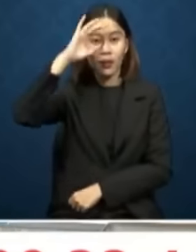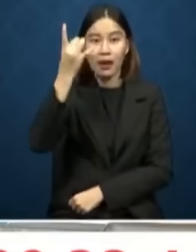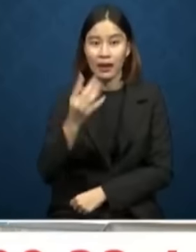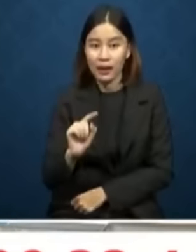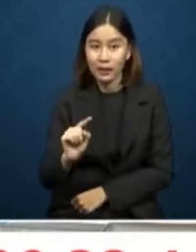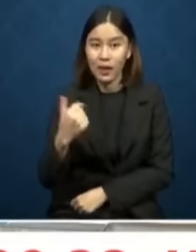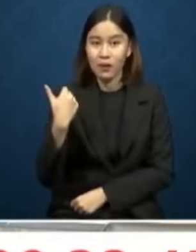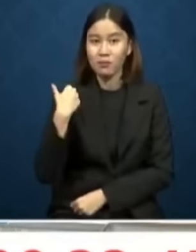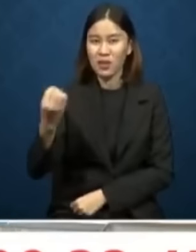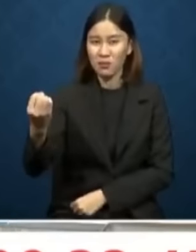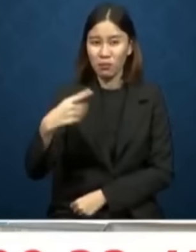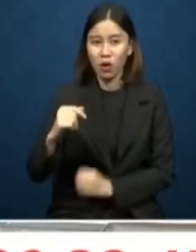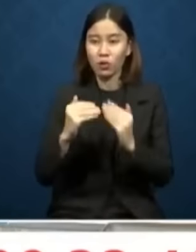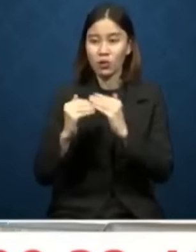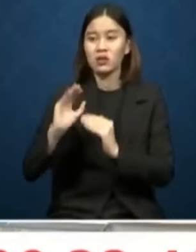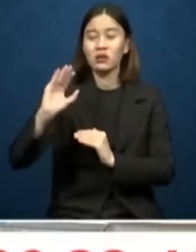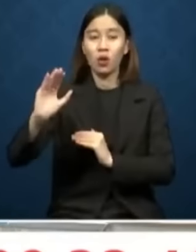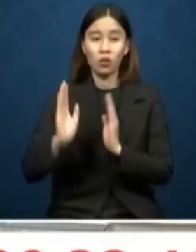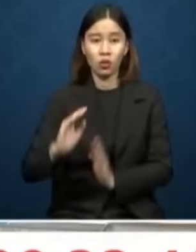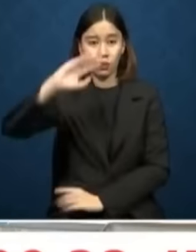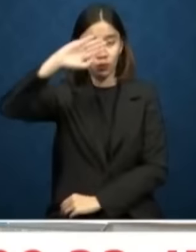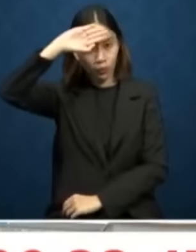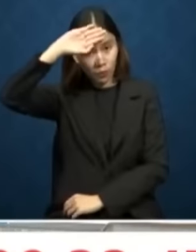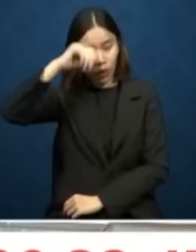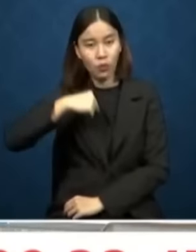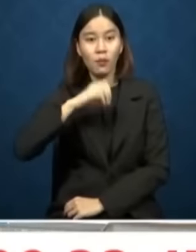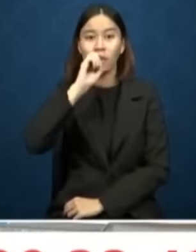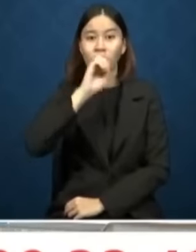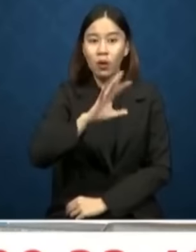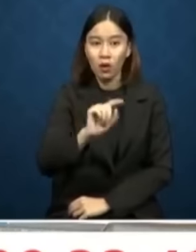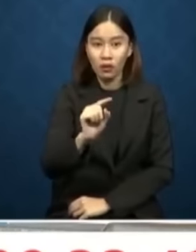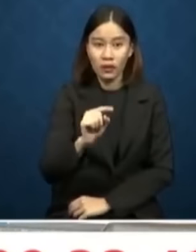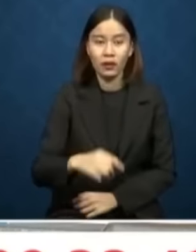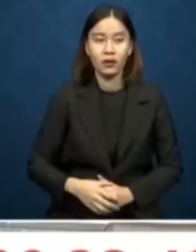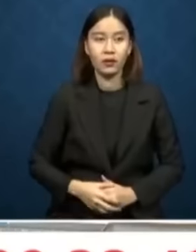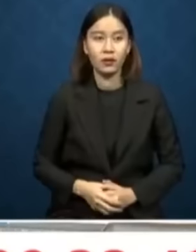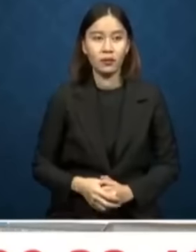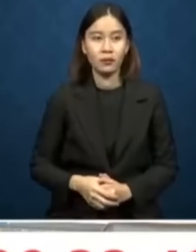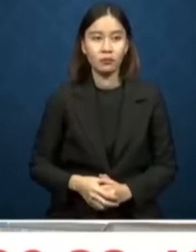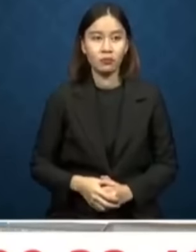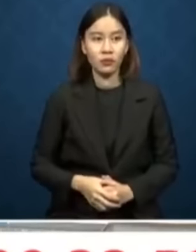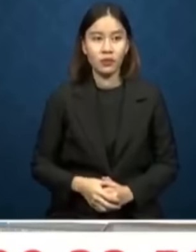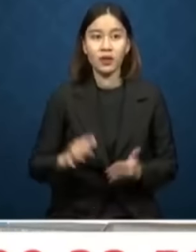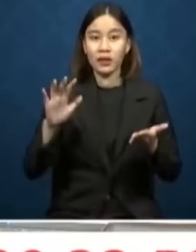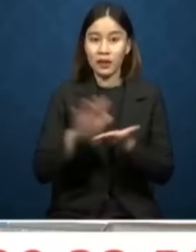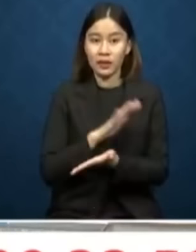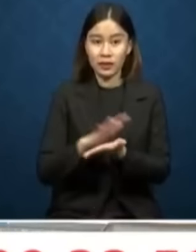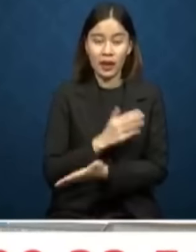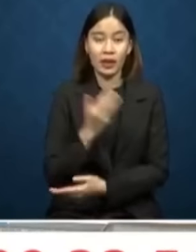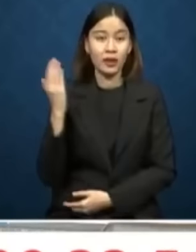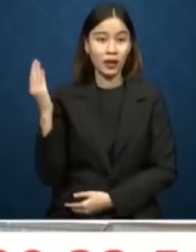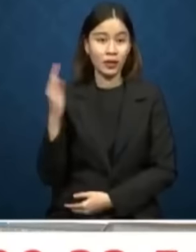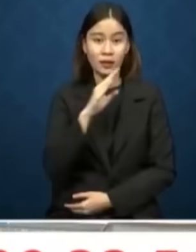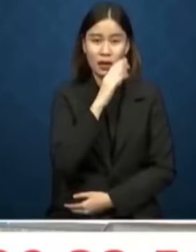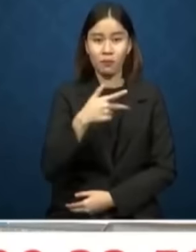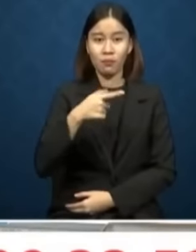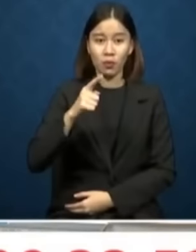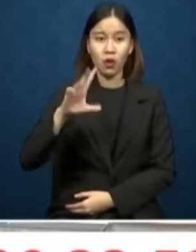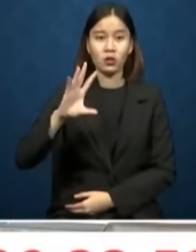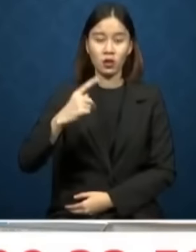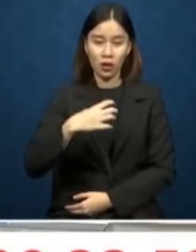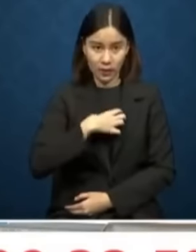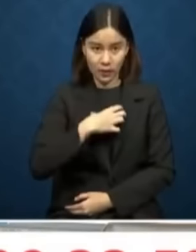ก็มีการอ้างว่าเป็นสิทธิ์ของผู้ป่วยผมยืนยันนะครับเอกสารฉบับนี้ถ้าปปช.ต้องการ